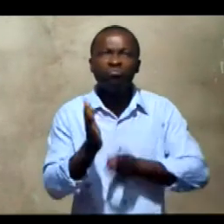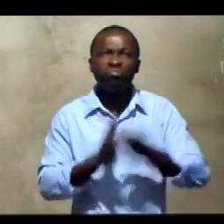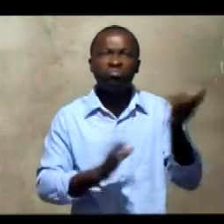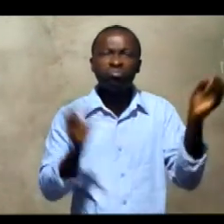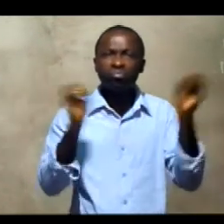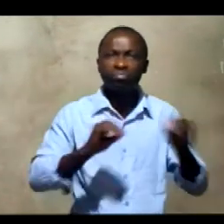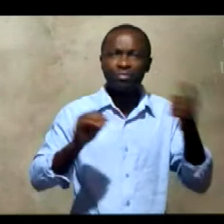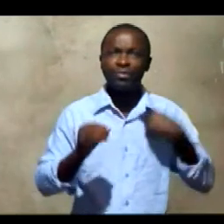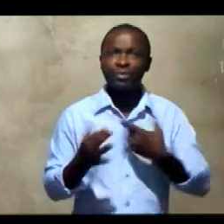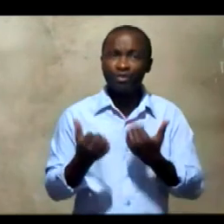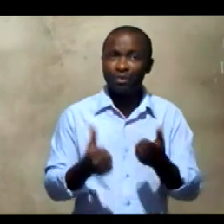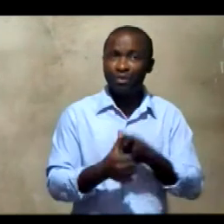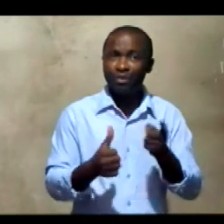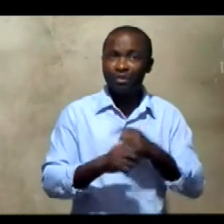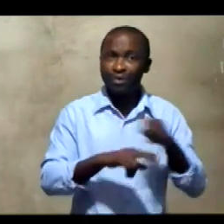très basses.